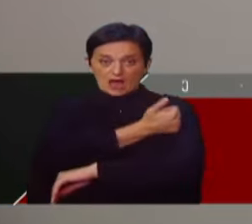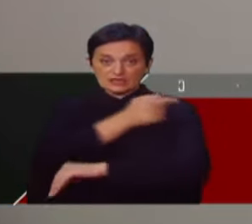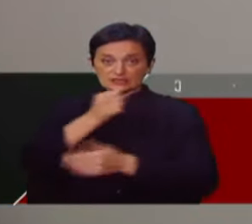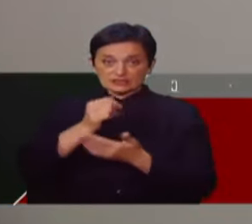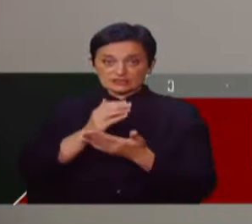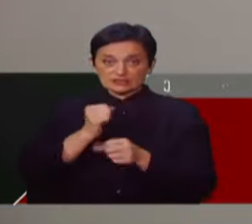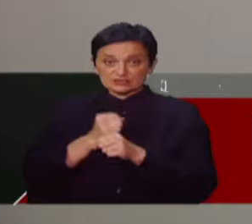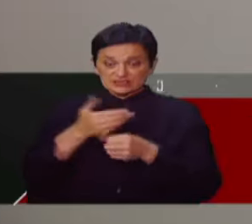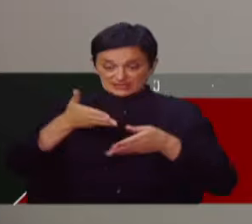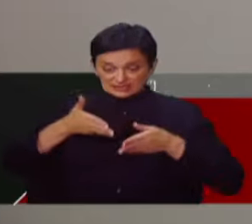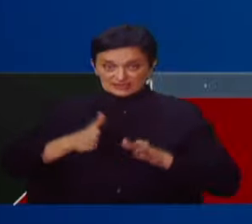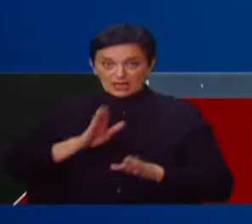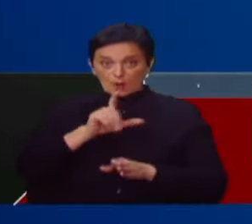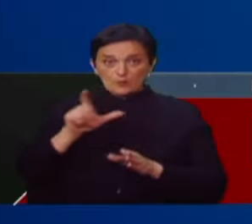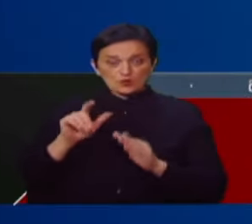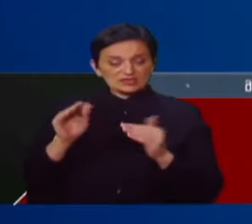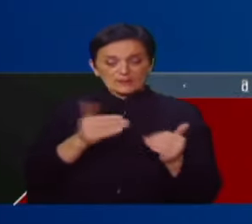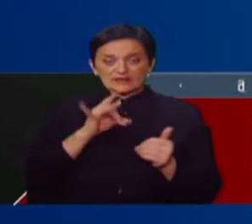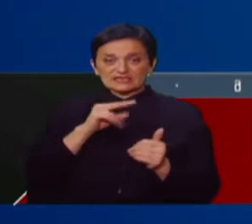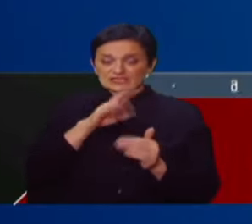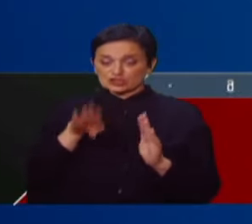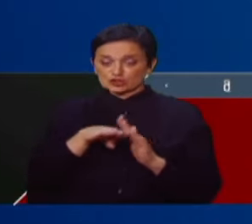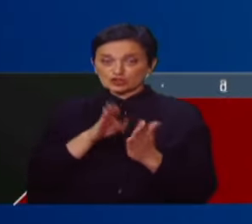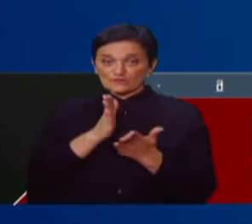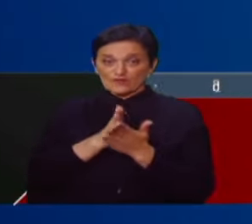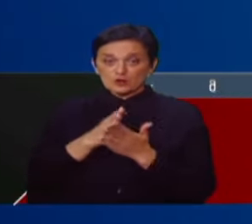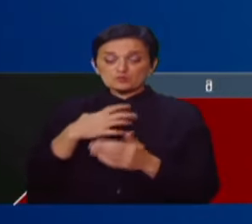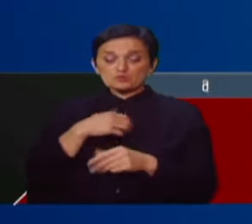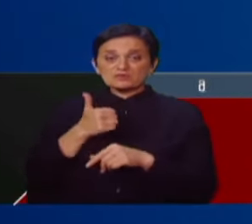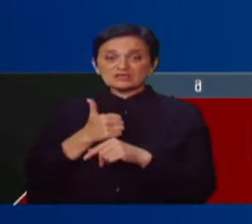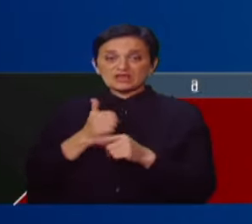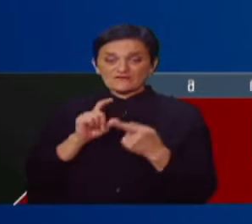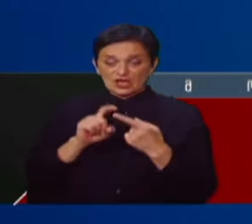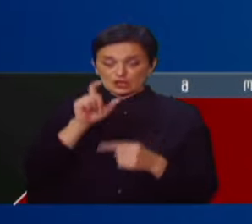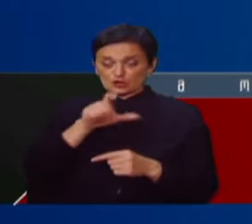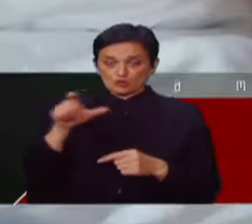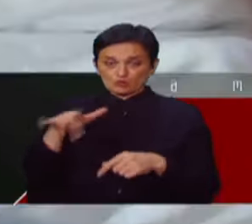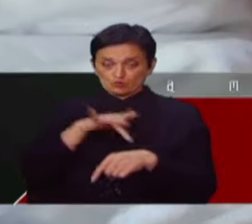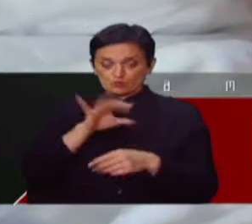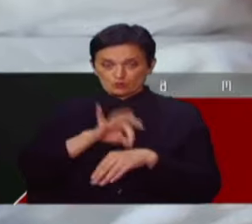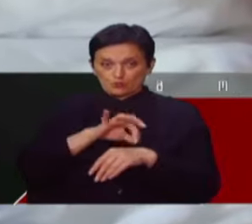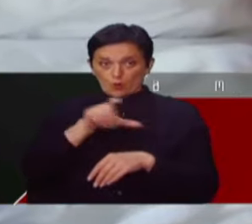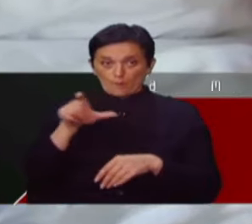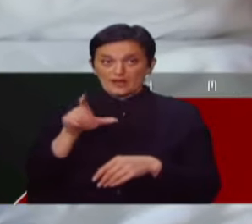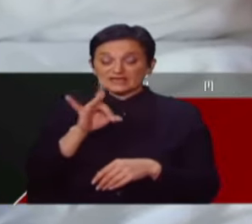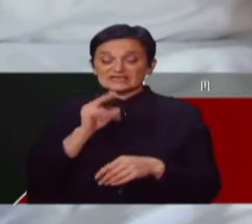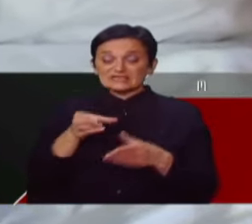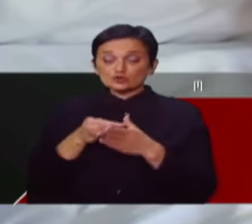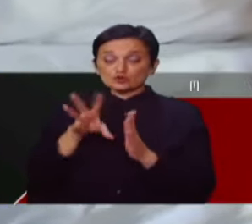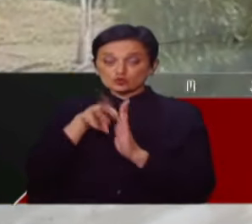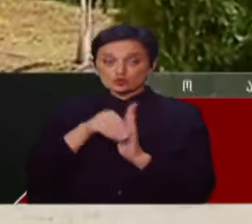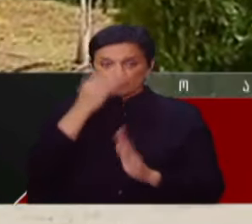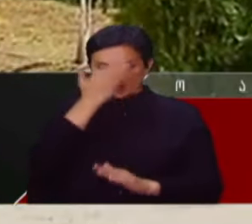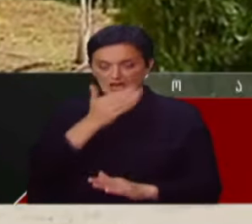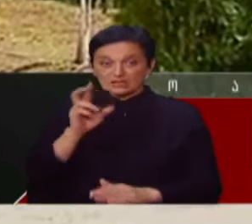პერიოდამდე დაბადებული ადამიანები კი მეტ-ნაკლები რისკის ქვეშ დგანან. ქვეყნის მთავარი ინფექციონისტი ყველა მოქალაქეს, განსაკუთრებით კი რისკ ჯგუფში შემავალ